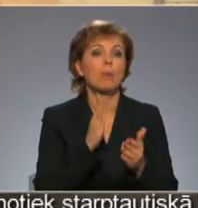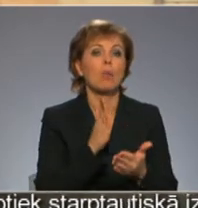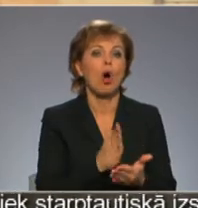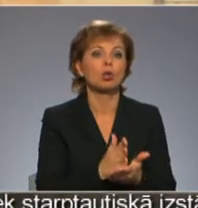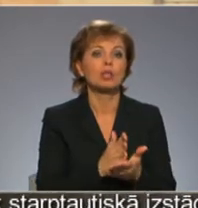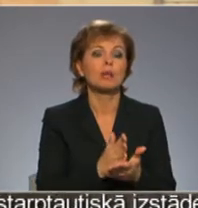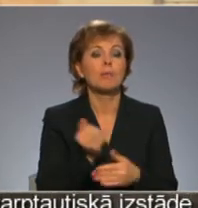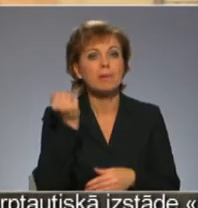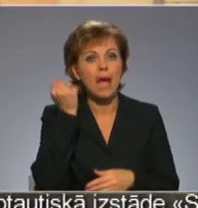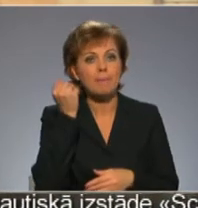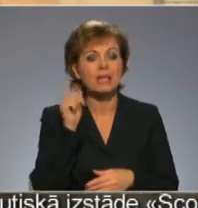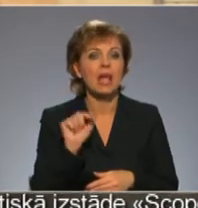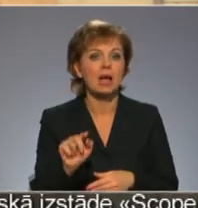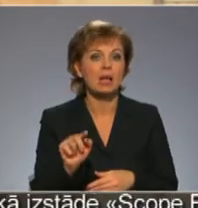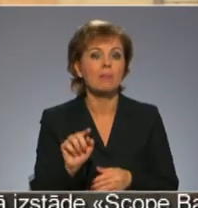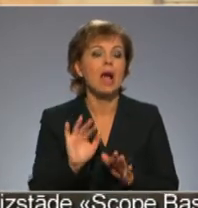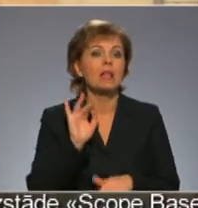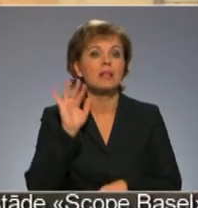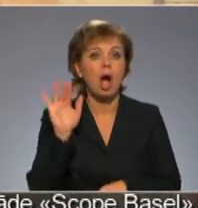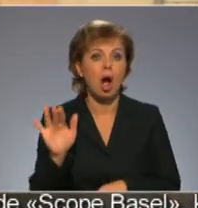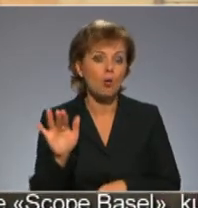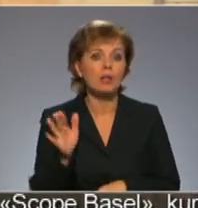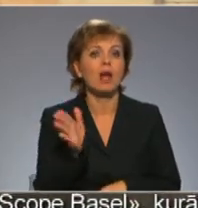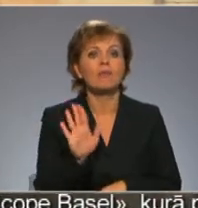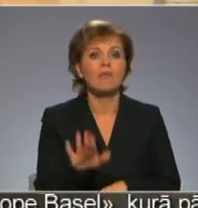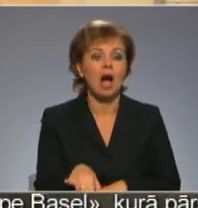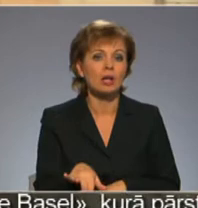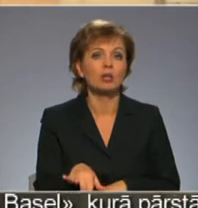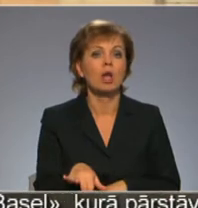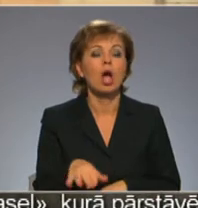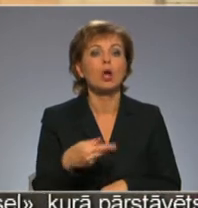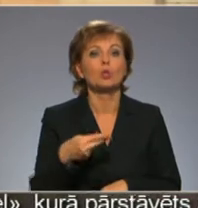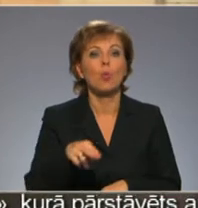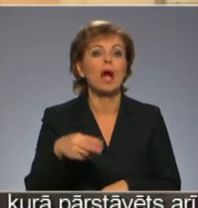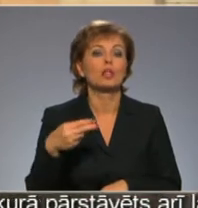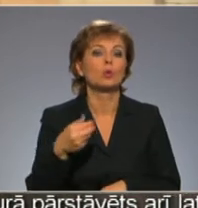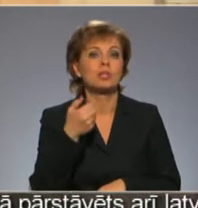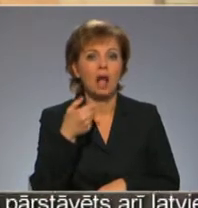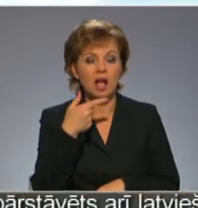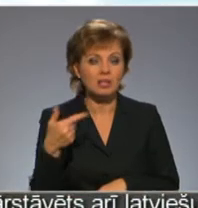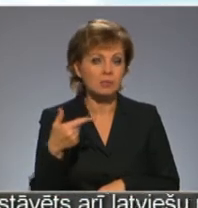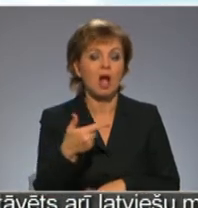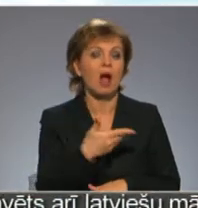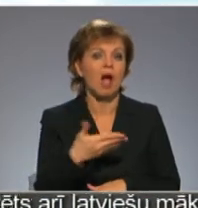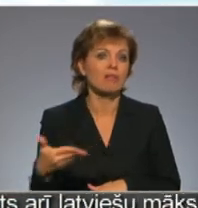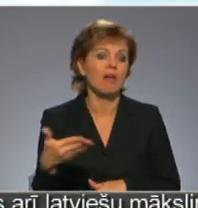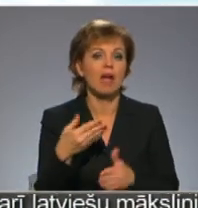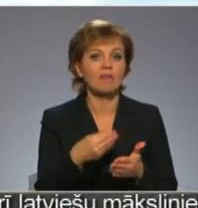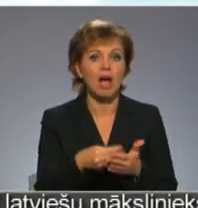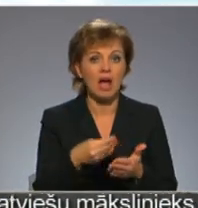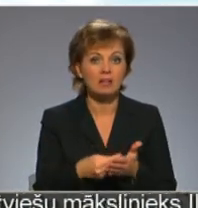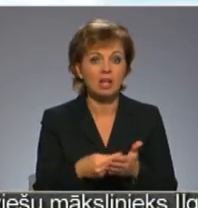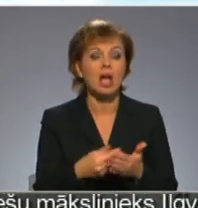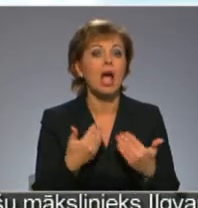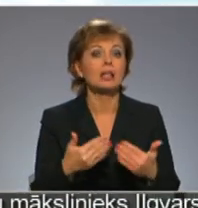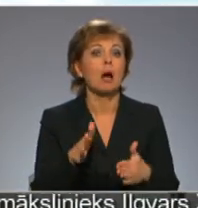potenciālajiem pieminekļiem nākotnē, kas varētu kļūt no 20. Gadsimta. Mēs esam gatavi to vērtēt, bet tas, ka tā